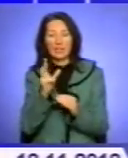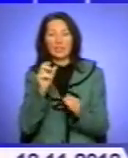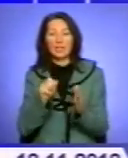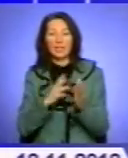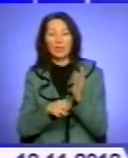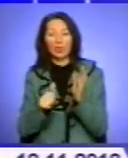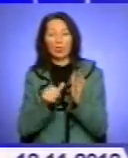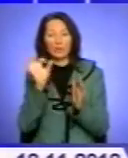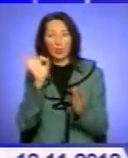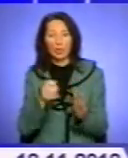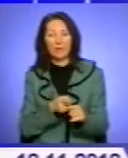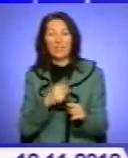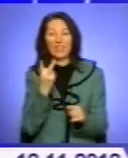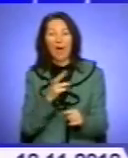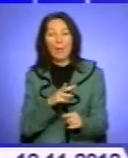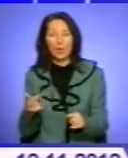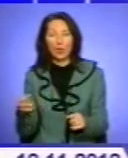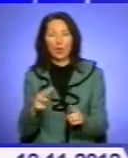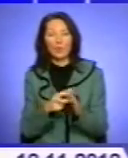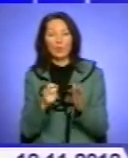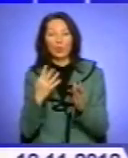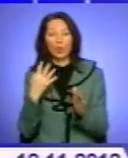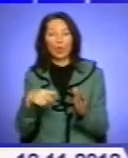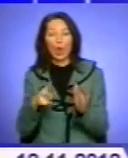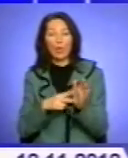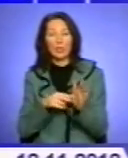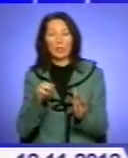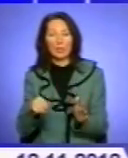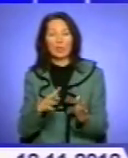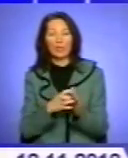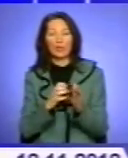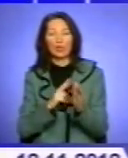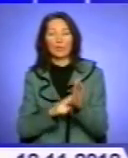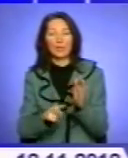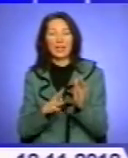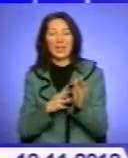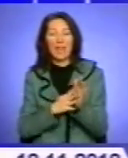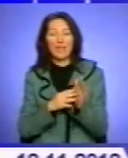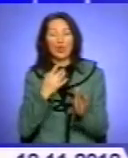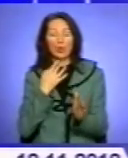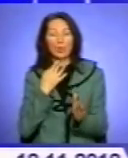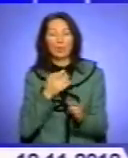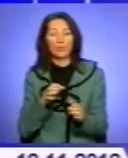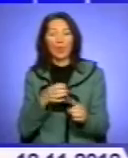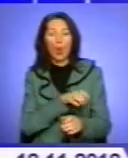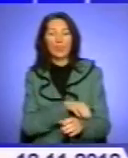13,96%, це 2 мільйони 847 979 голосів. Комуністична партія